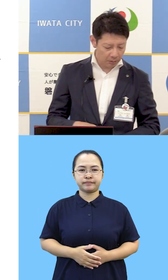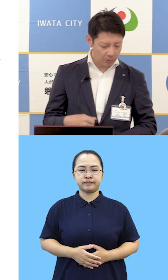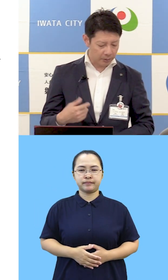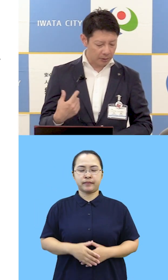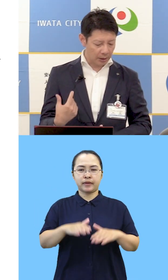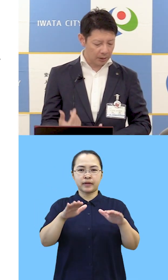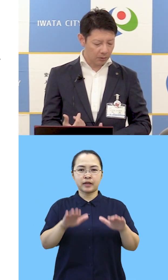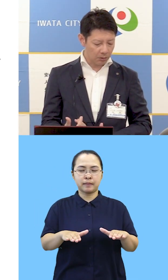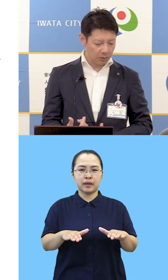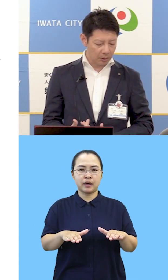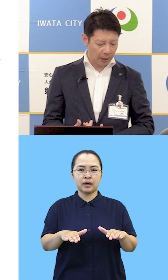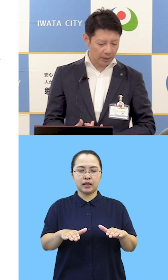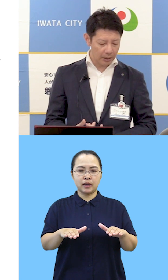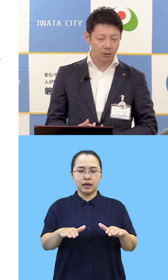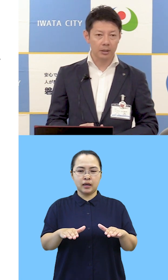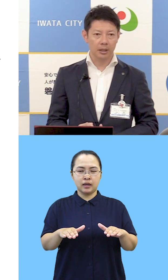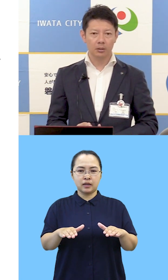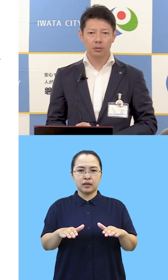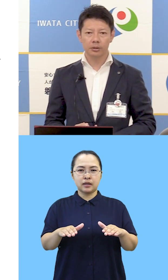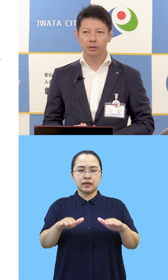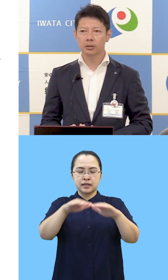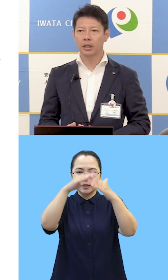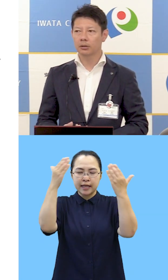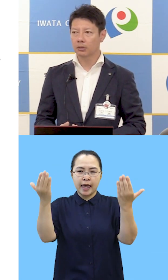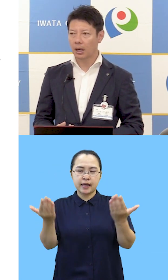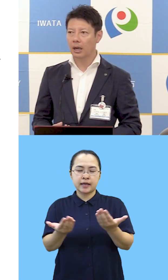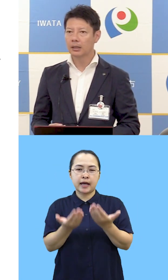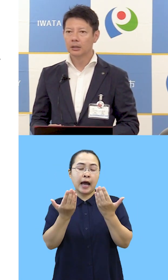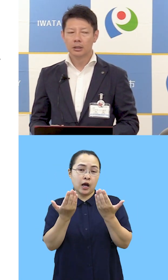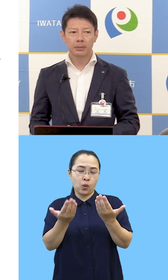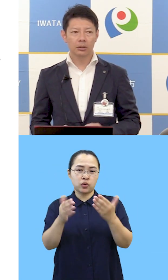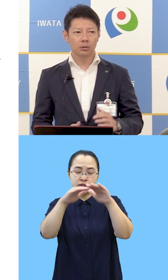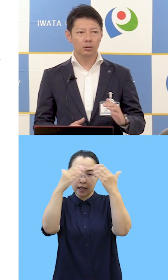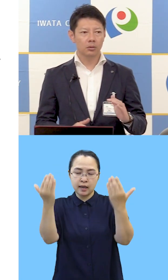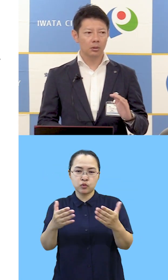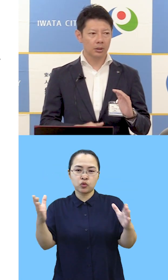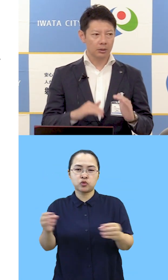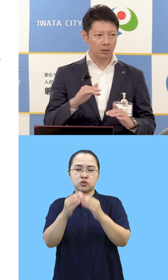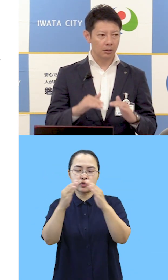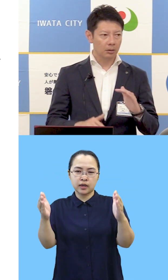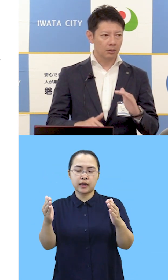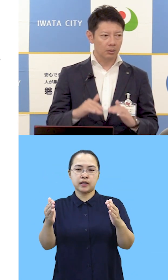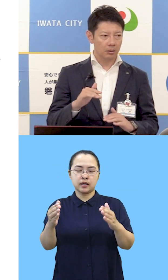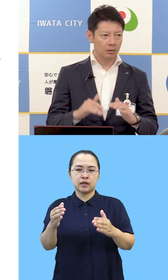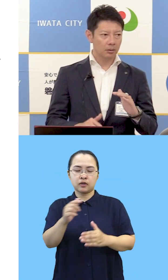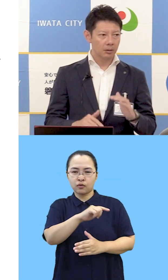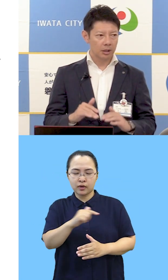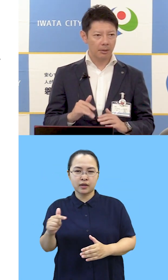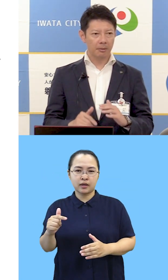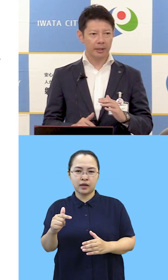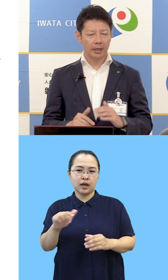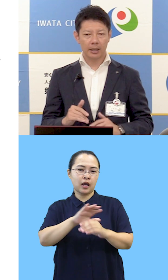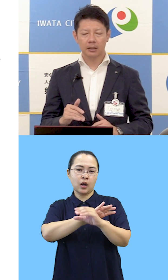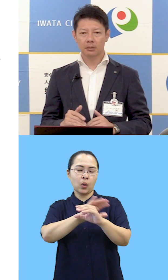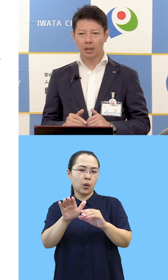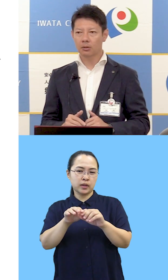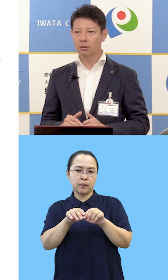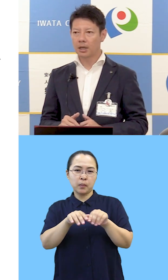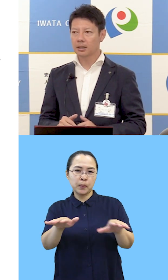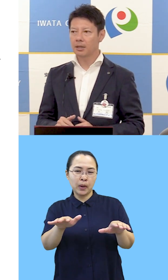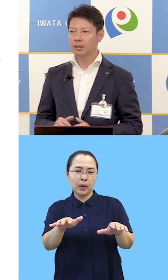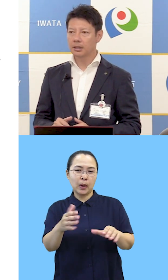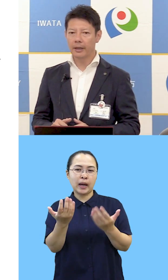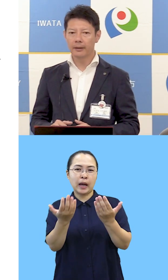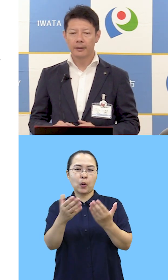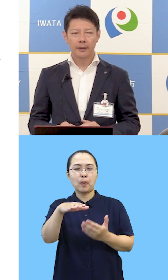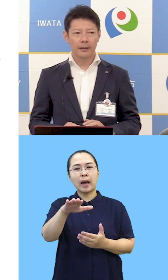今、全校の会例とか全校集会とか、まあ、コロナの今もまだ流行っている学校